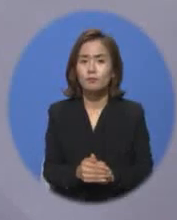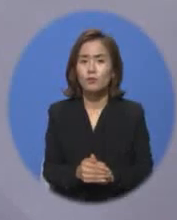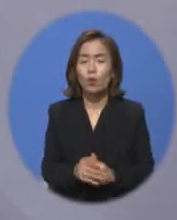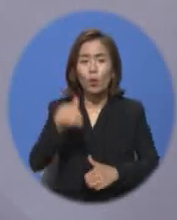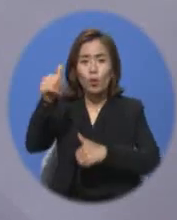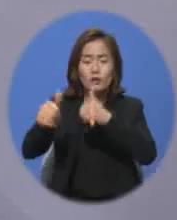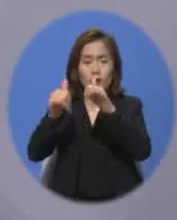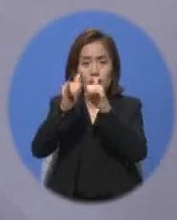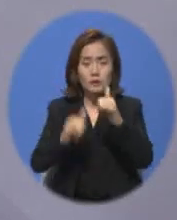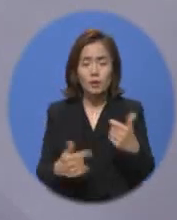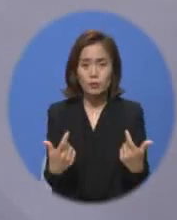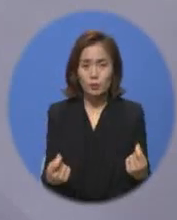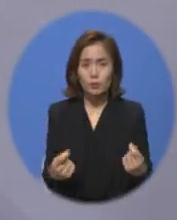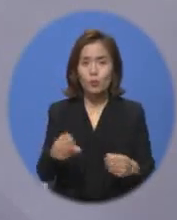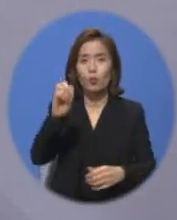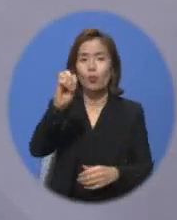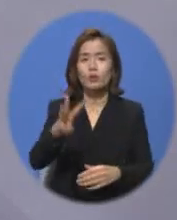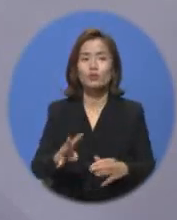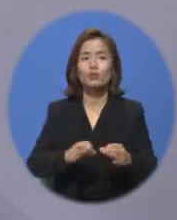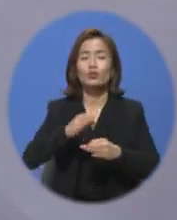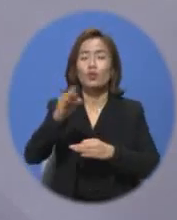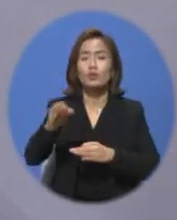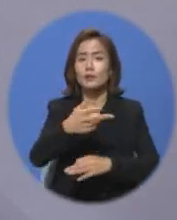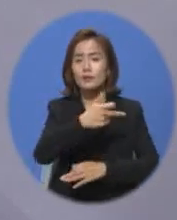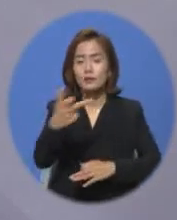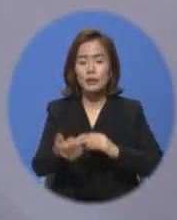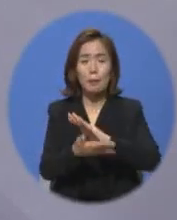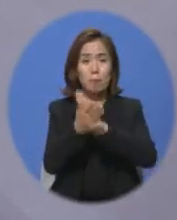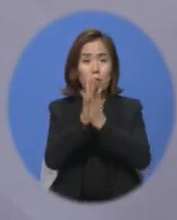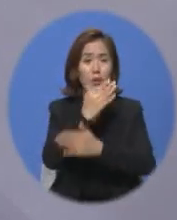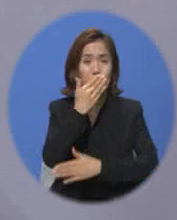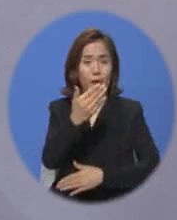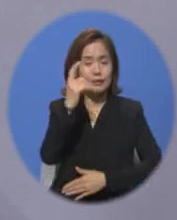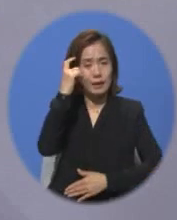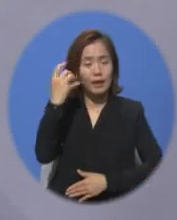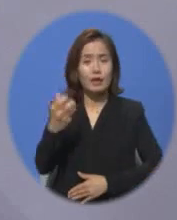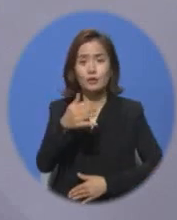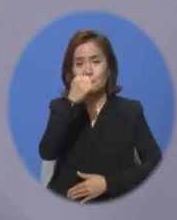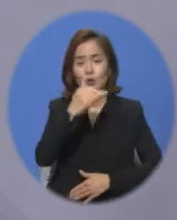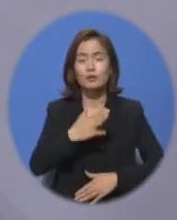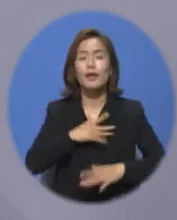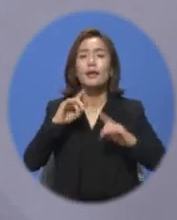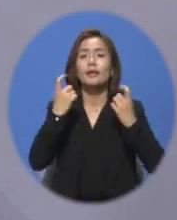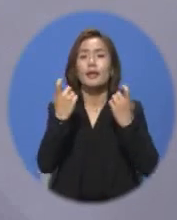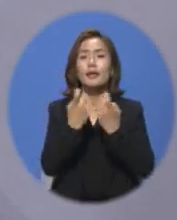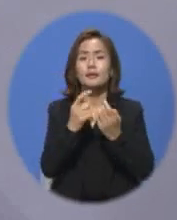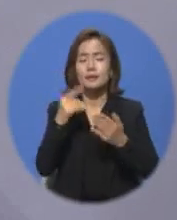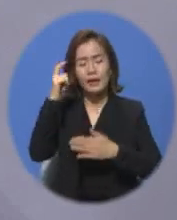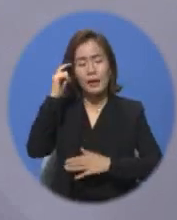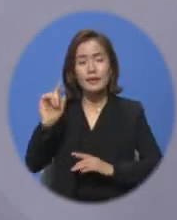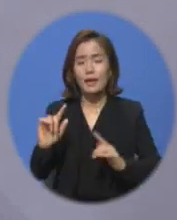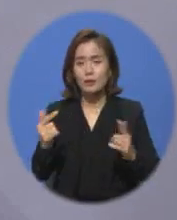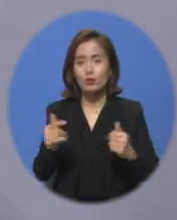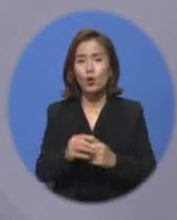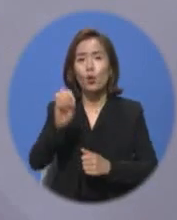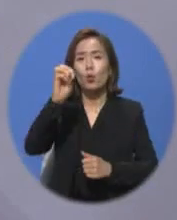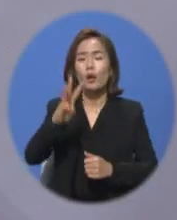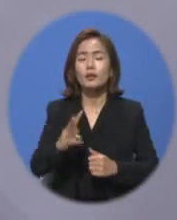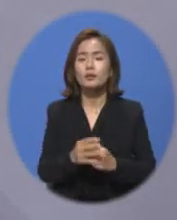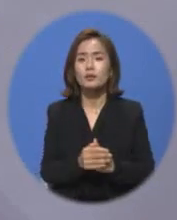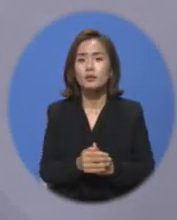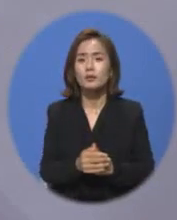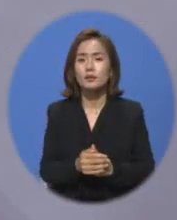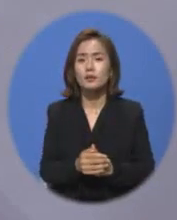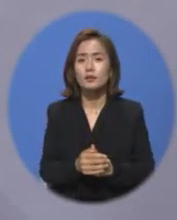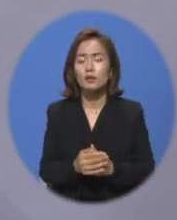오늘날우리선조들의역사처럼마음과목적을하나로모을때,광주는 영원하고찬란하게빛날것이라고저는믿습니다.저는 그렇게믿습니다.이것은단지제개인적인 의견